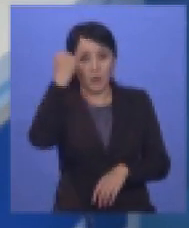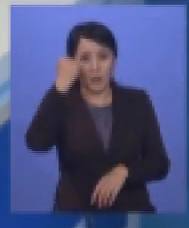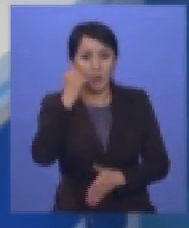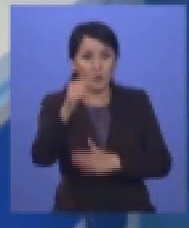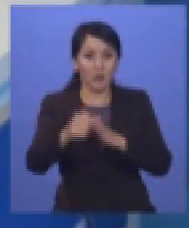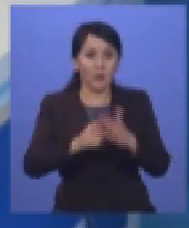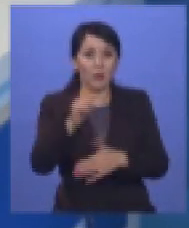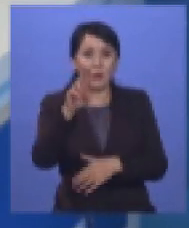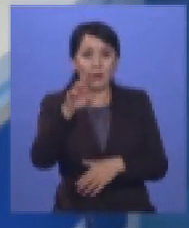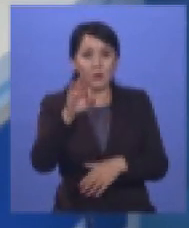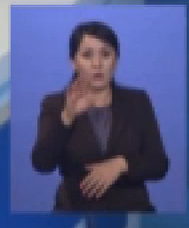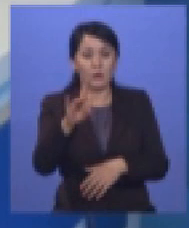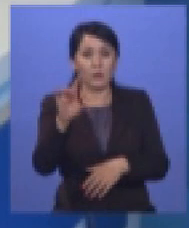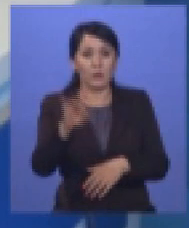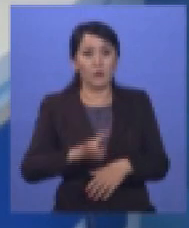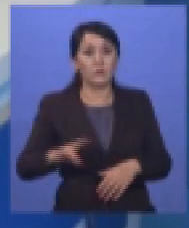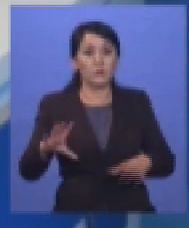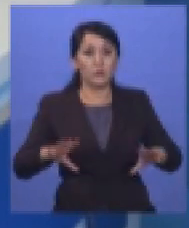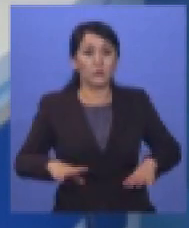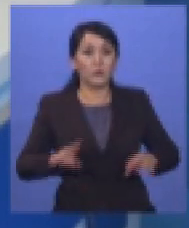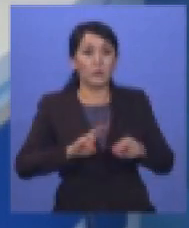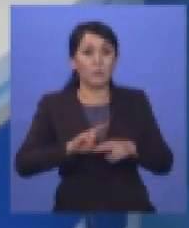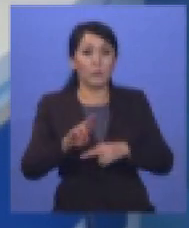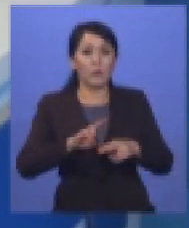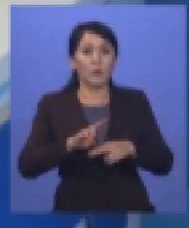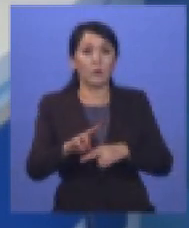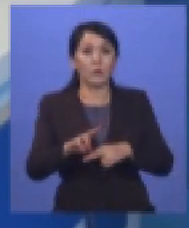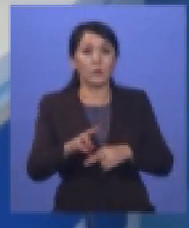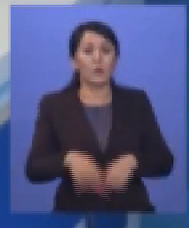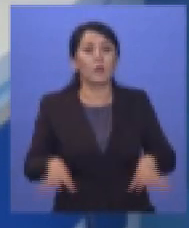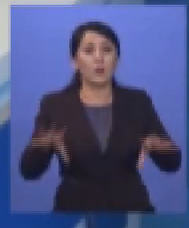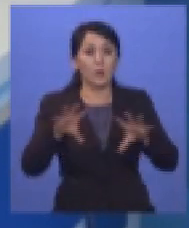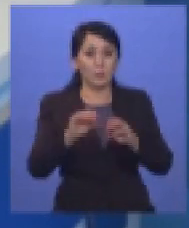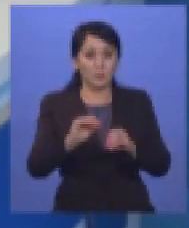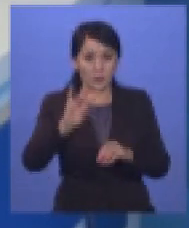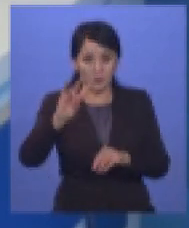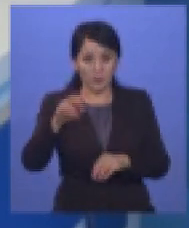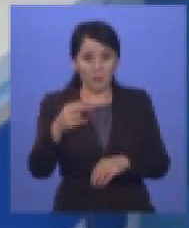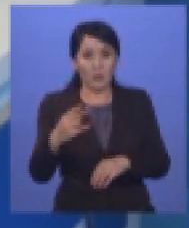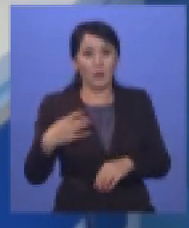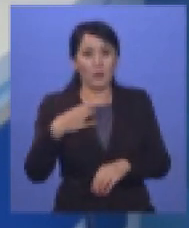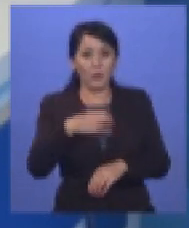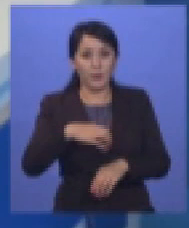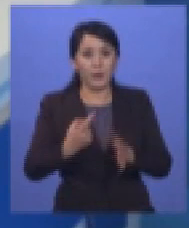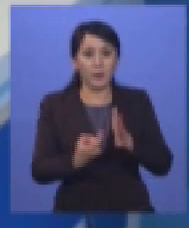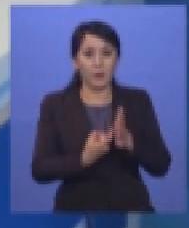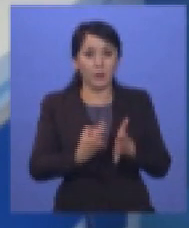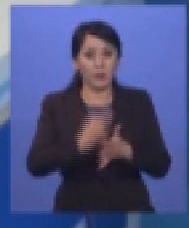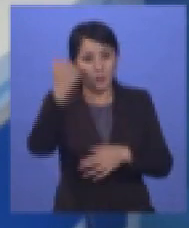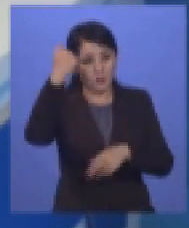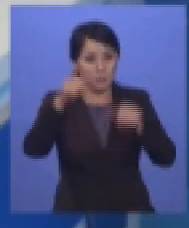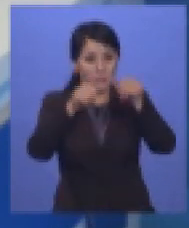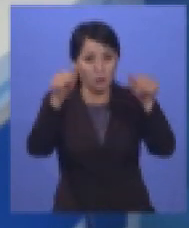пен Қызылжар өңіріндегі жылқы малын алғаш рет қолға үйретушілердің бірегей қонысы сынды жалпыұлттық маңызы бар археологиялық